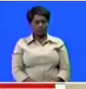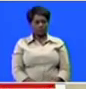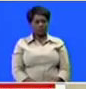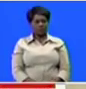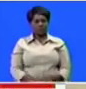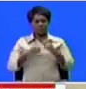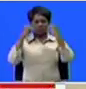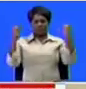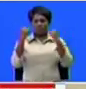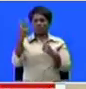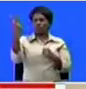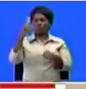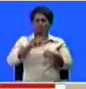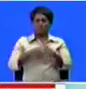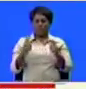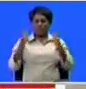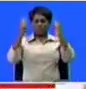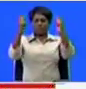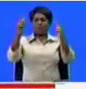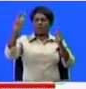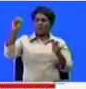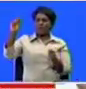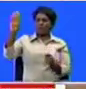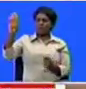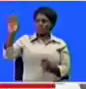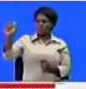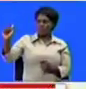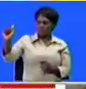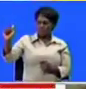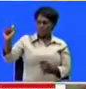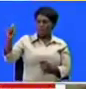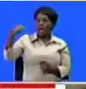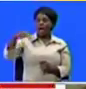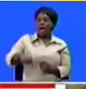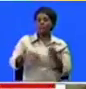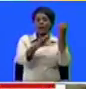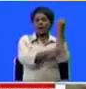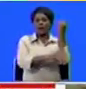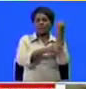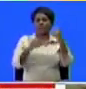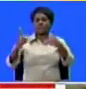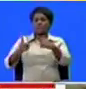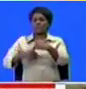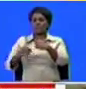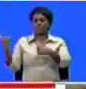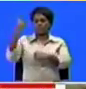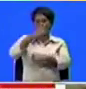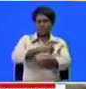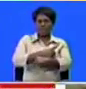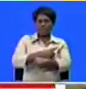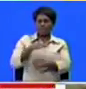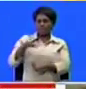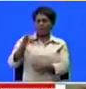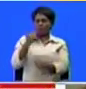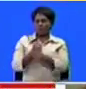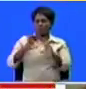Bingwa mara mbili wa kombe la NBA James Micheal wa timu ya Golden State Warriors yumo nchini kwa muda wa siku sita. James akishirikiana